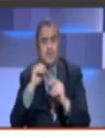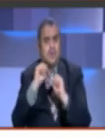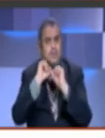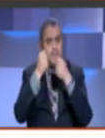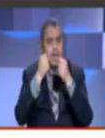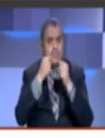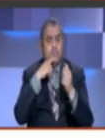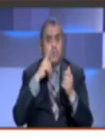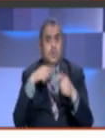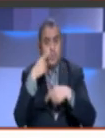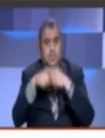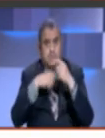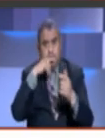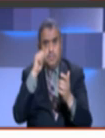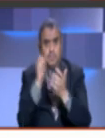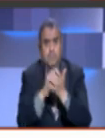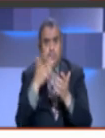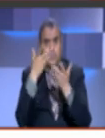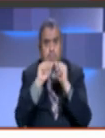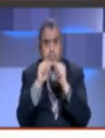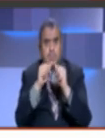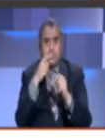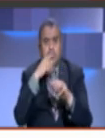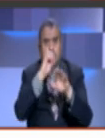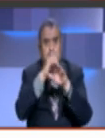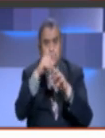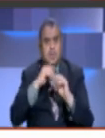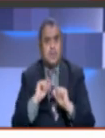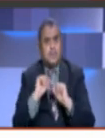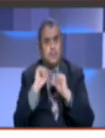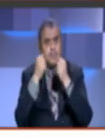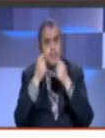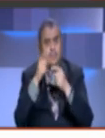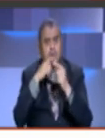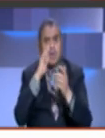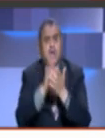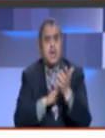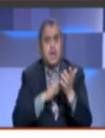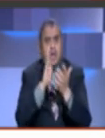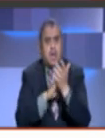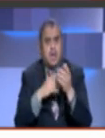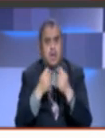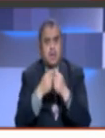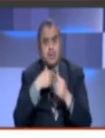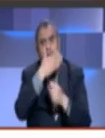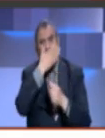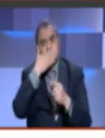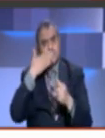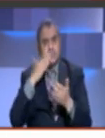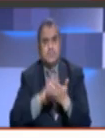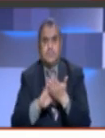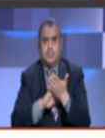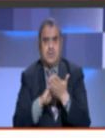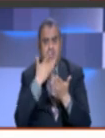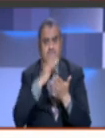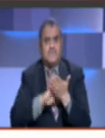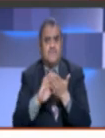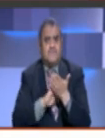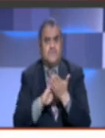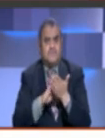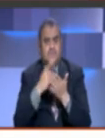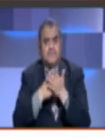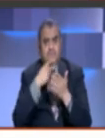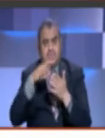تحديدا، هل وطبعا مع نفي حضرتك لوجود أي خطورة من الصيام على تعرض أي